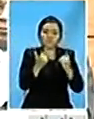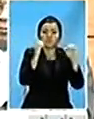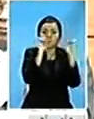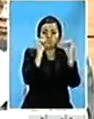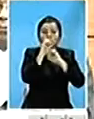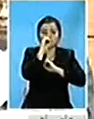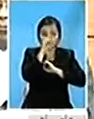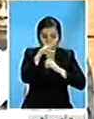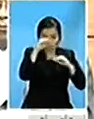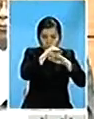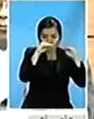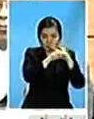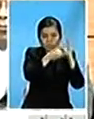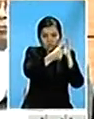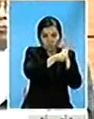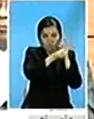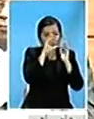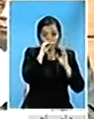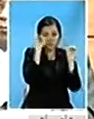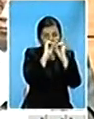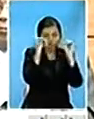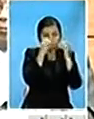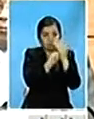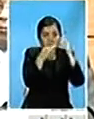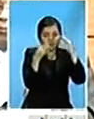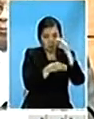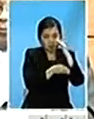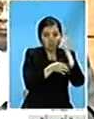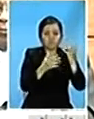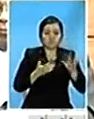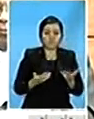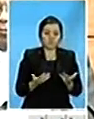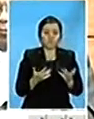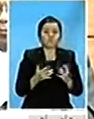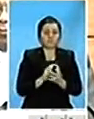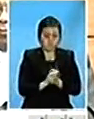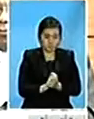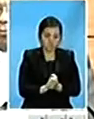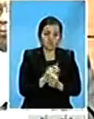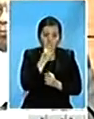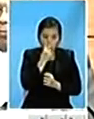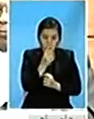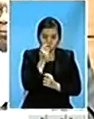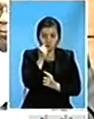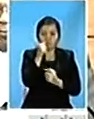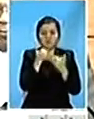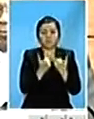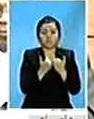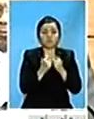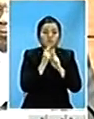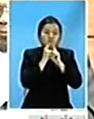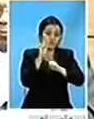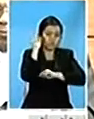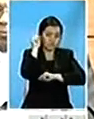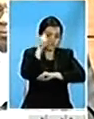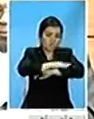การรับจำนำข้าวไม่มีการทุจริตนะครับตรงนี้ก็ท่านพิจารณาเองได้นะครับว่าสื่อและประชาชน